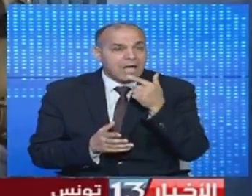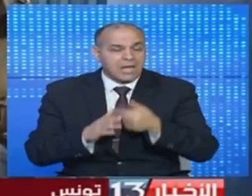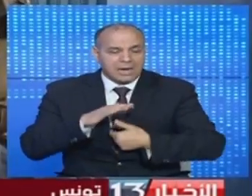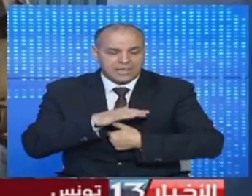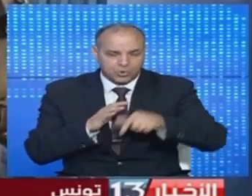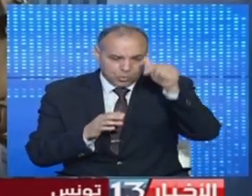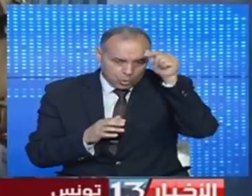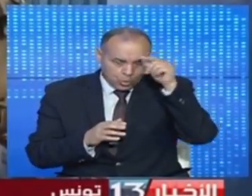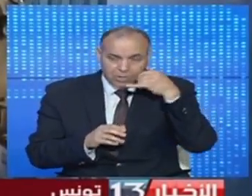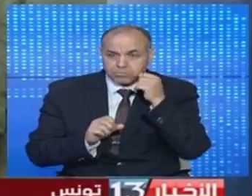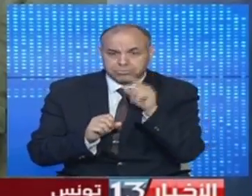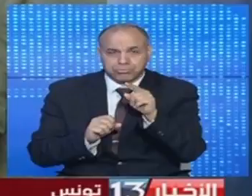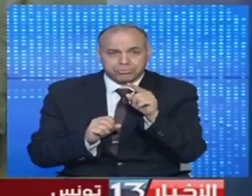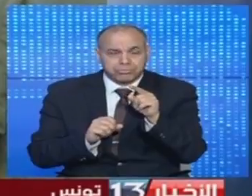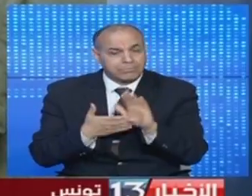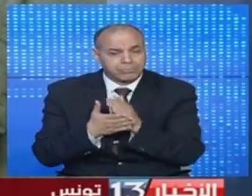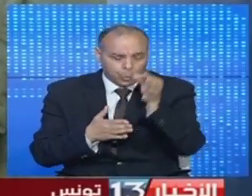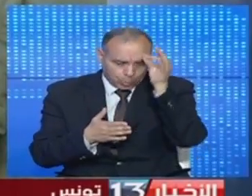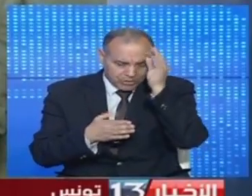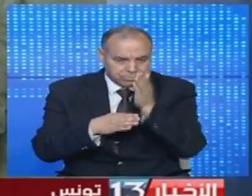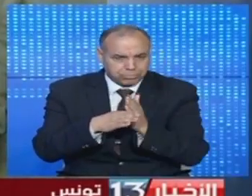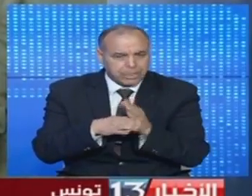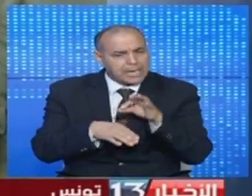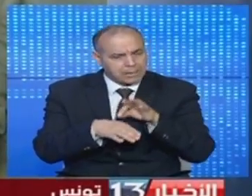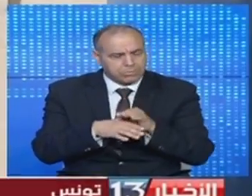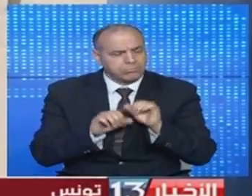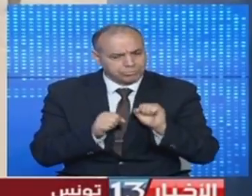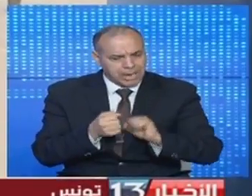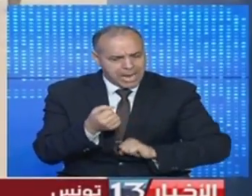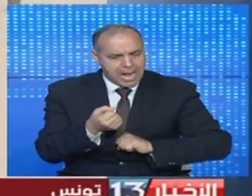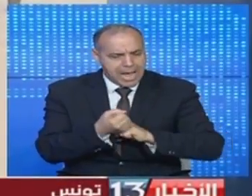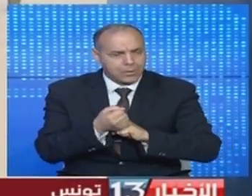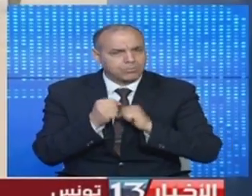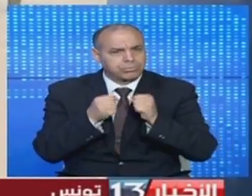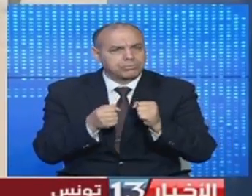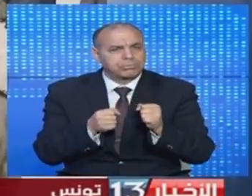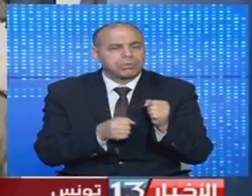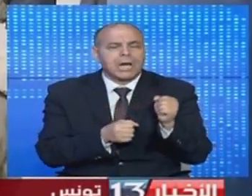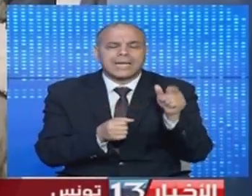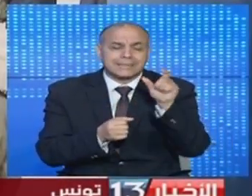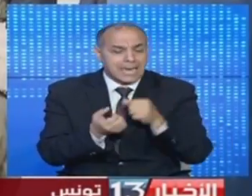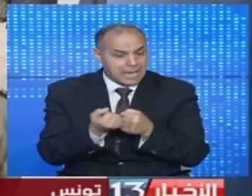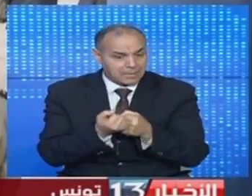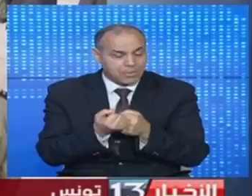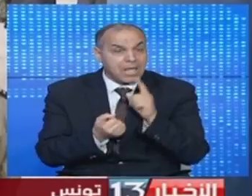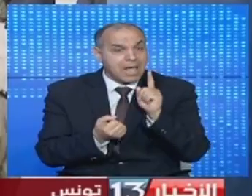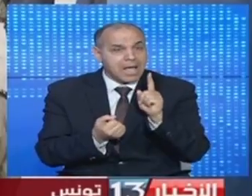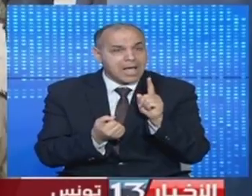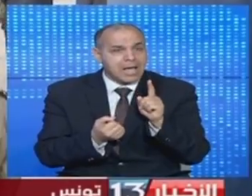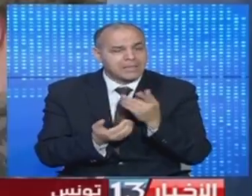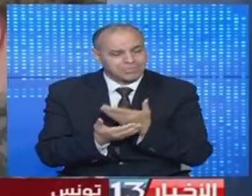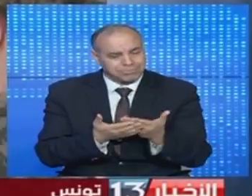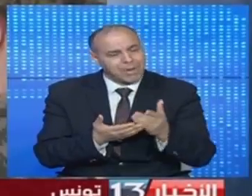الجمهوريه خلال هذا الاتصال عن استعداد تونس لارسال وفد لمعارضه جهود السلطات الايطاليه على الرغم من تواضع